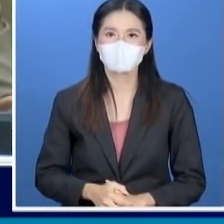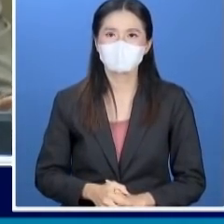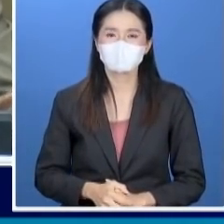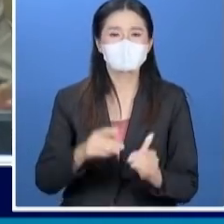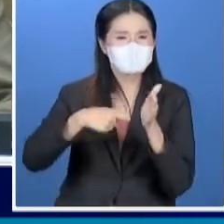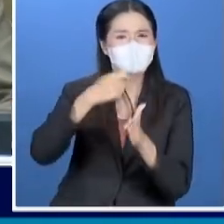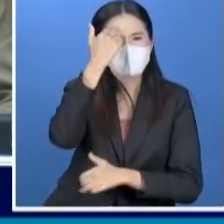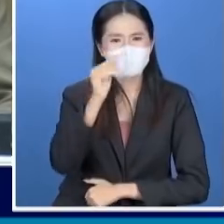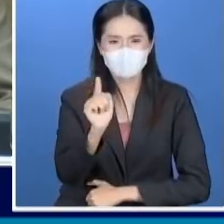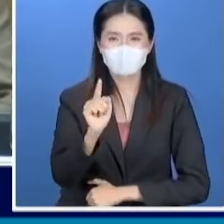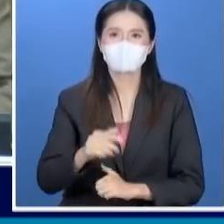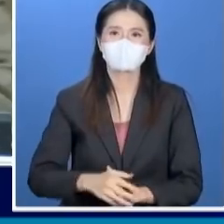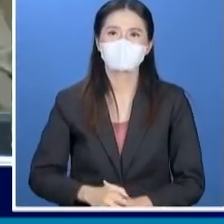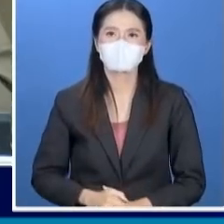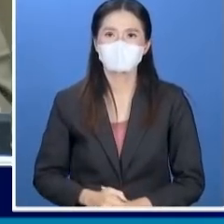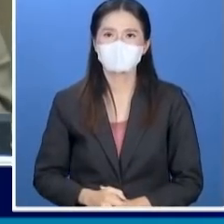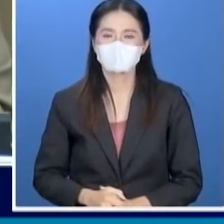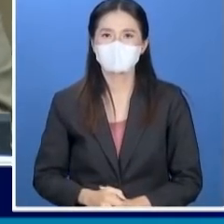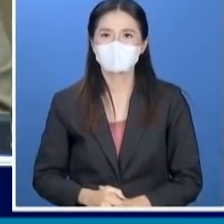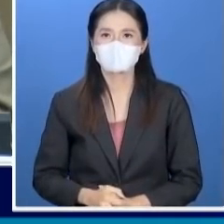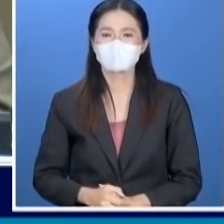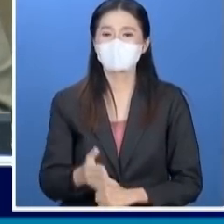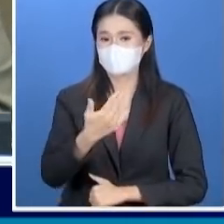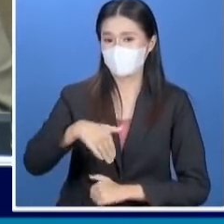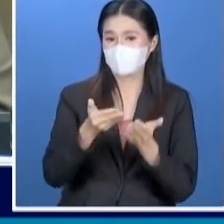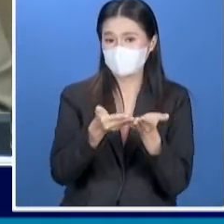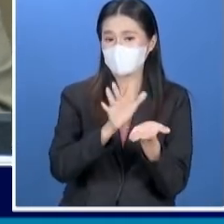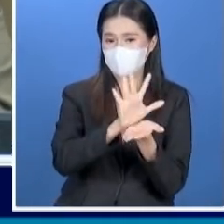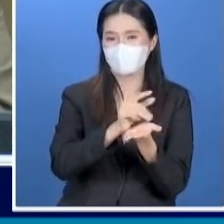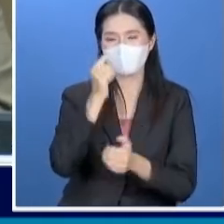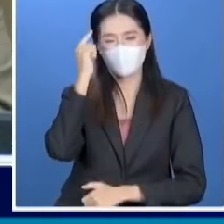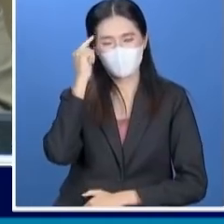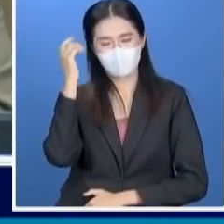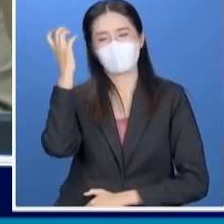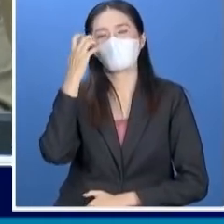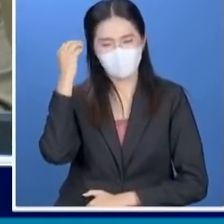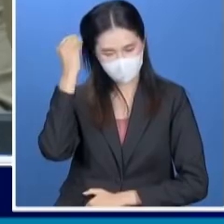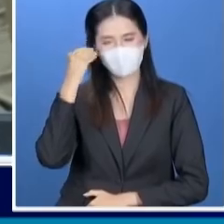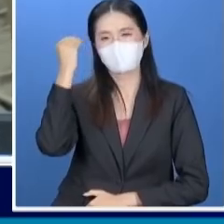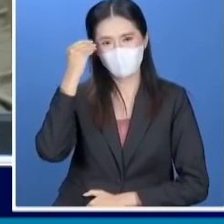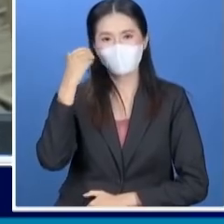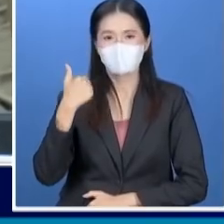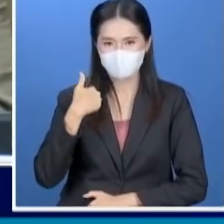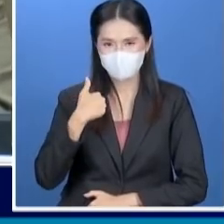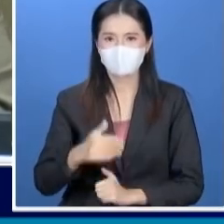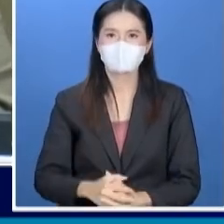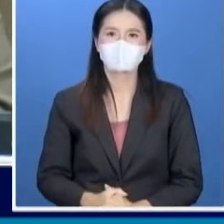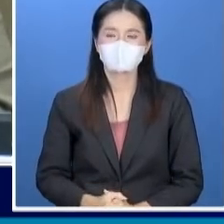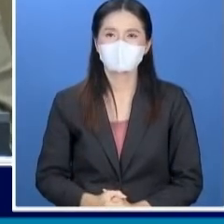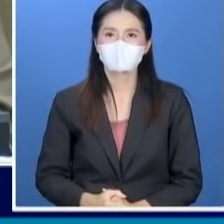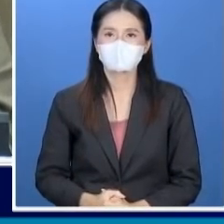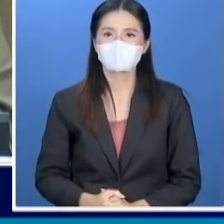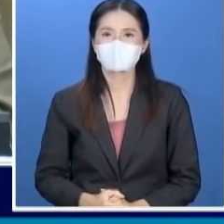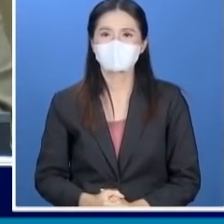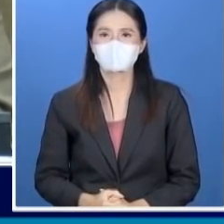สาเหตุเป็นเพราะอะไร ก็ทุกคนบนเรือเมาหมดนะเมาหมดนะ